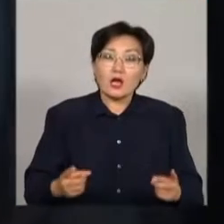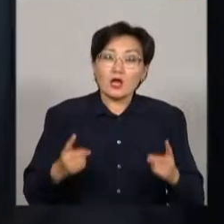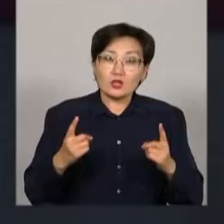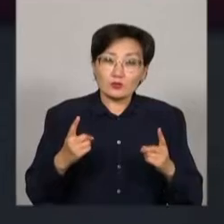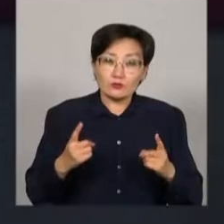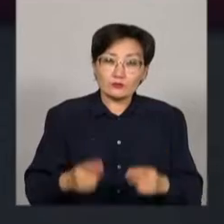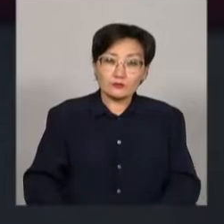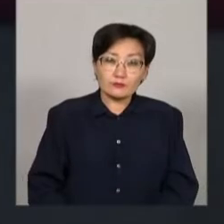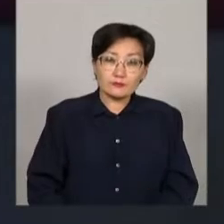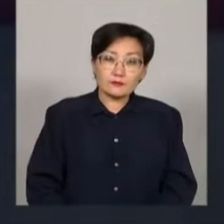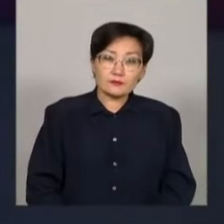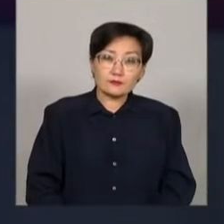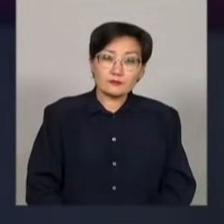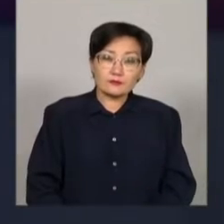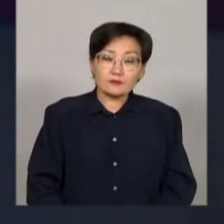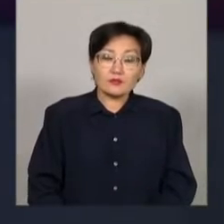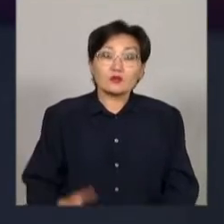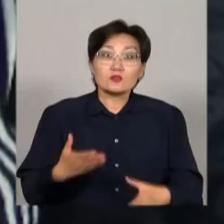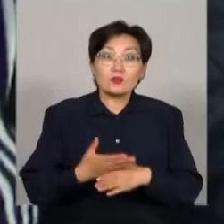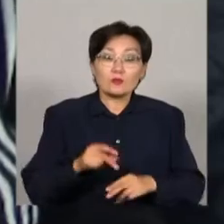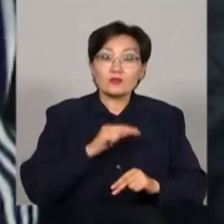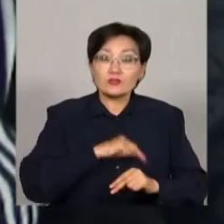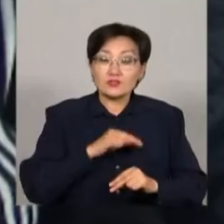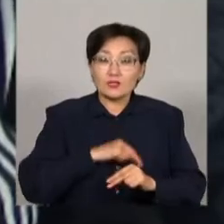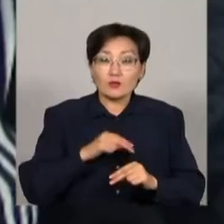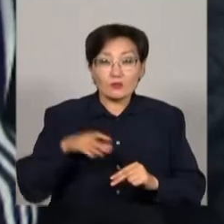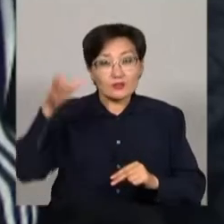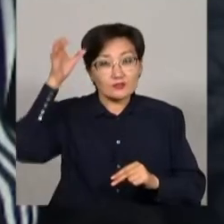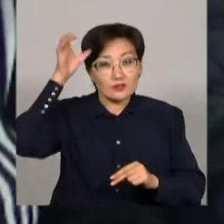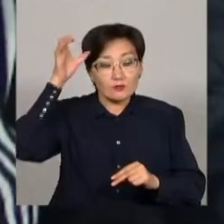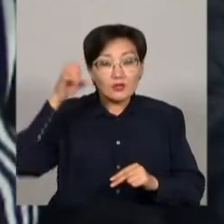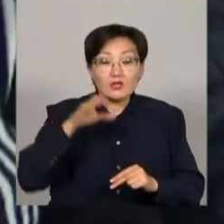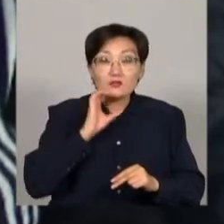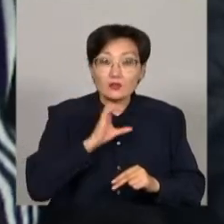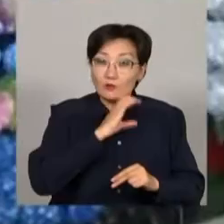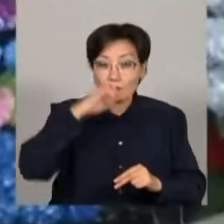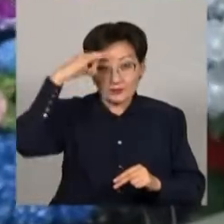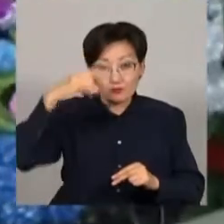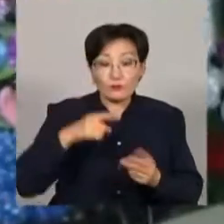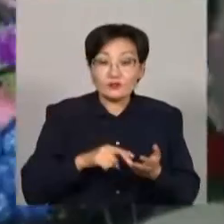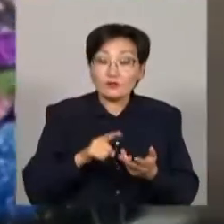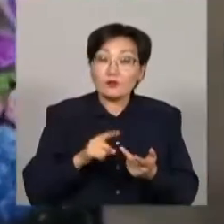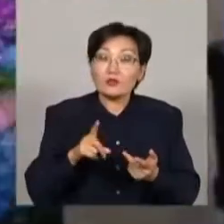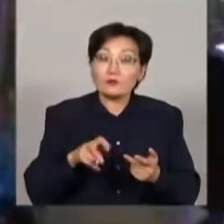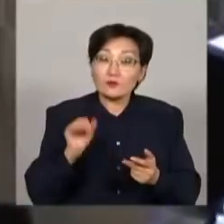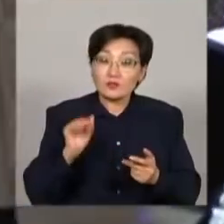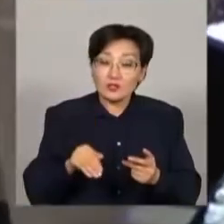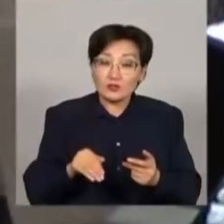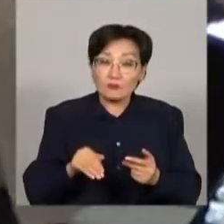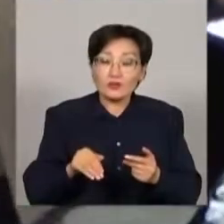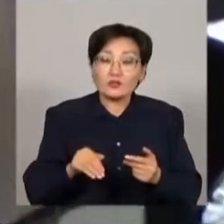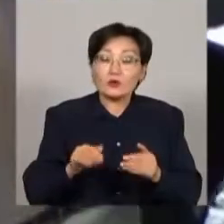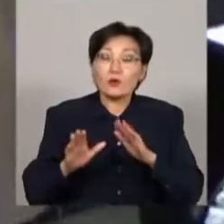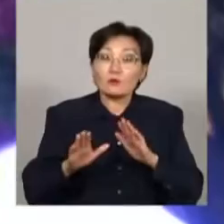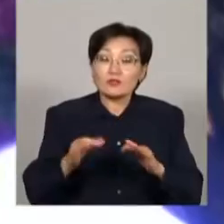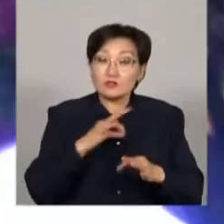огромным. Благодаря труду ученого в Североказахстанском краеведческом музее насчитывается более 200 тысяч артефактов.